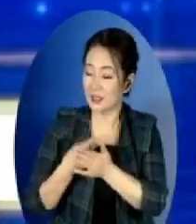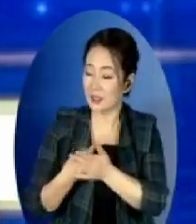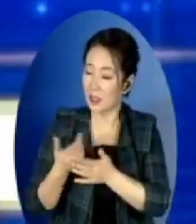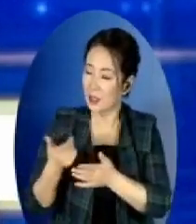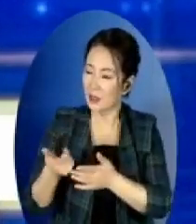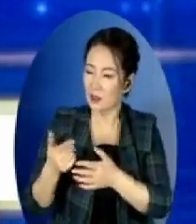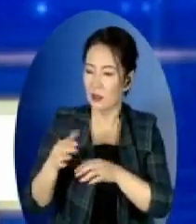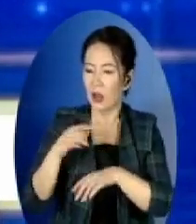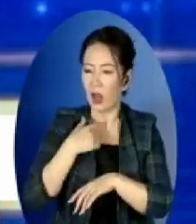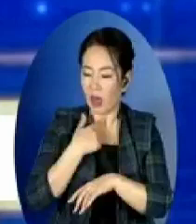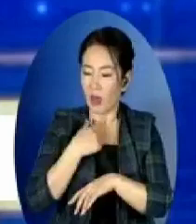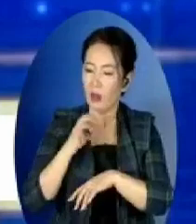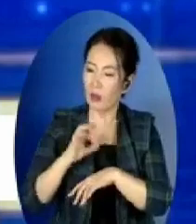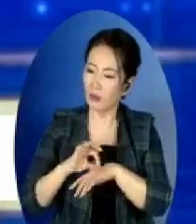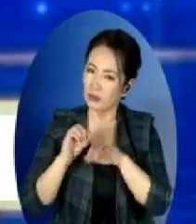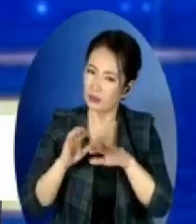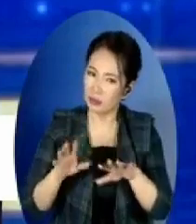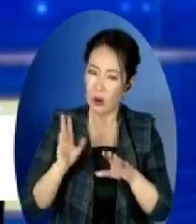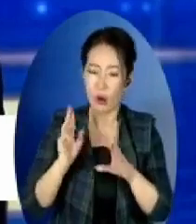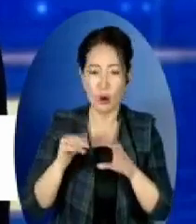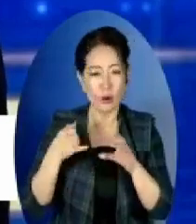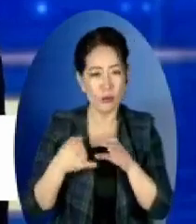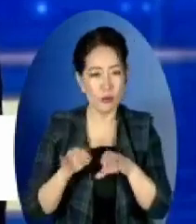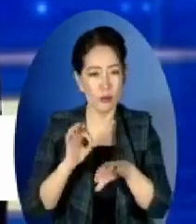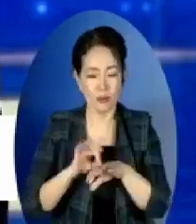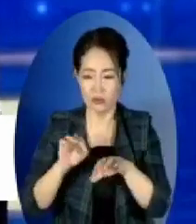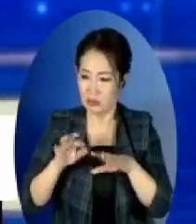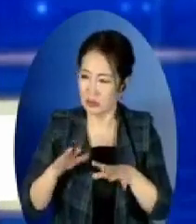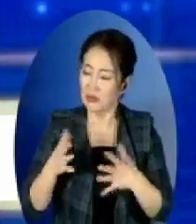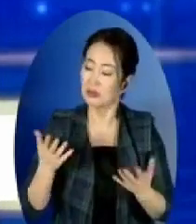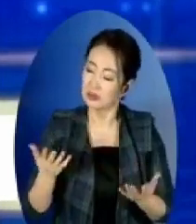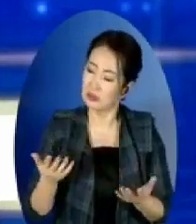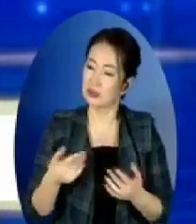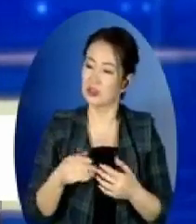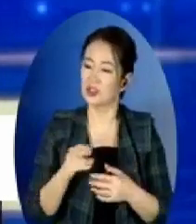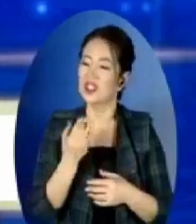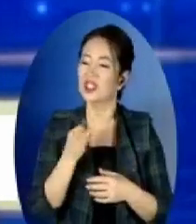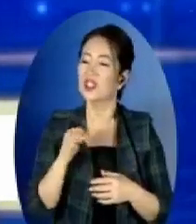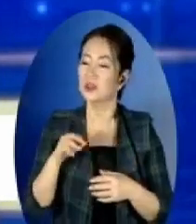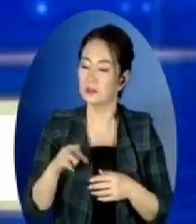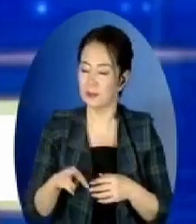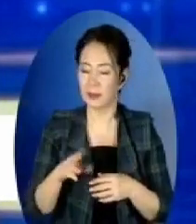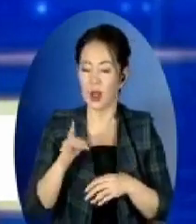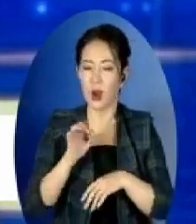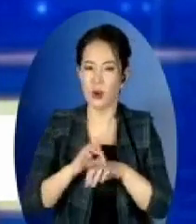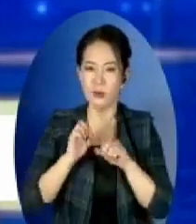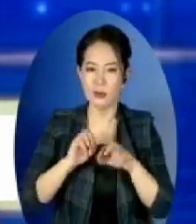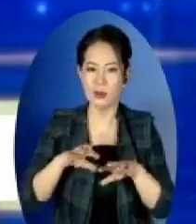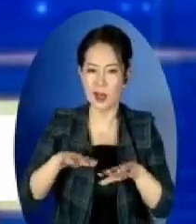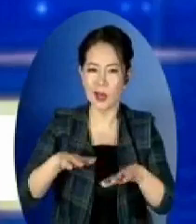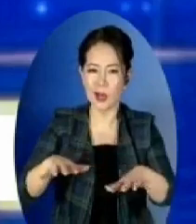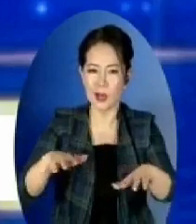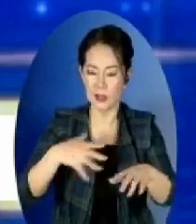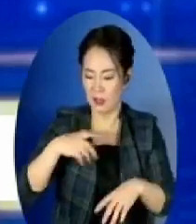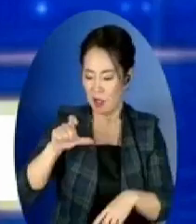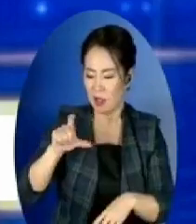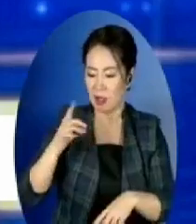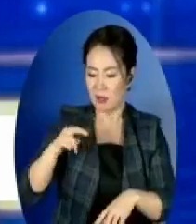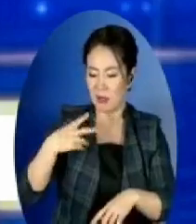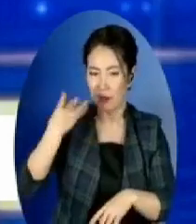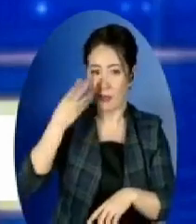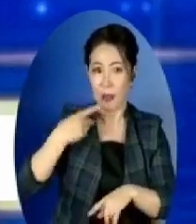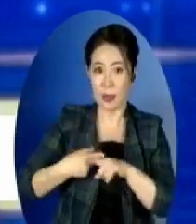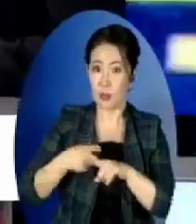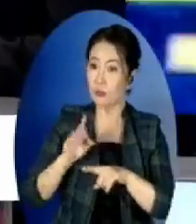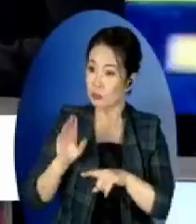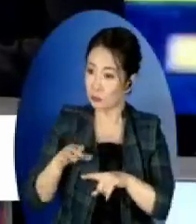янз бүрийн томоогийн халдвар одоо бас энэ коронавирусын халдвар ч гэдэг юм уу ингээд ийм халдвар тархах эрсдэл бас нэмэгдэж байна гэж